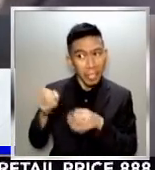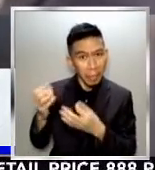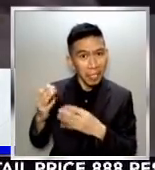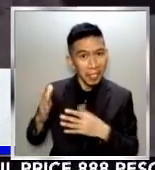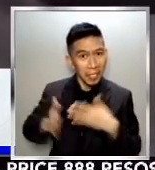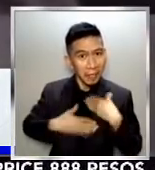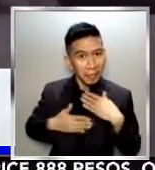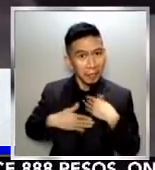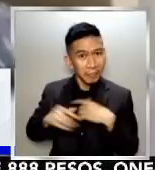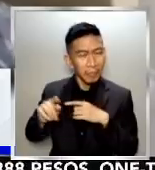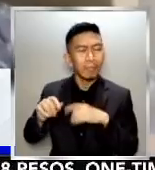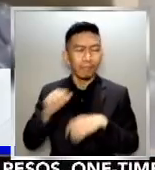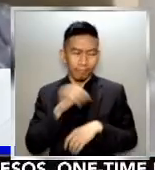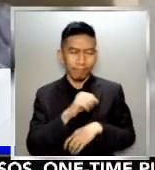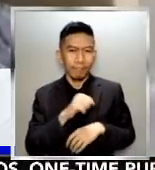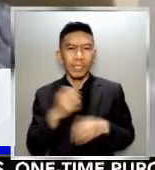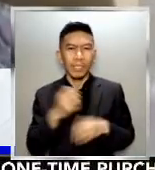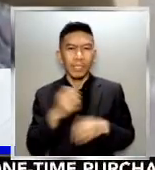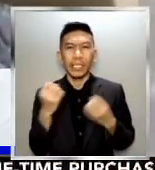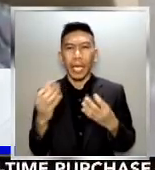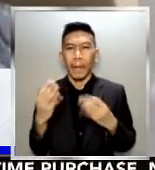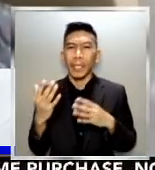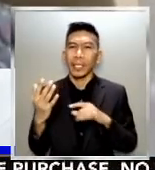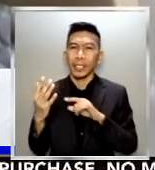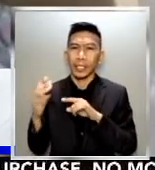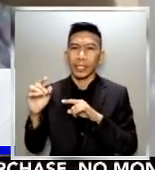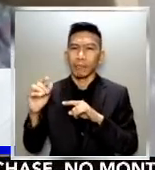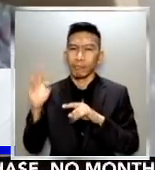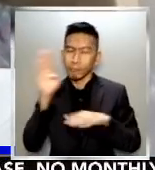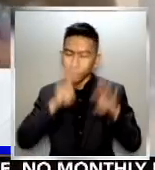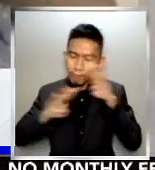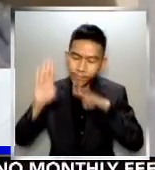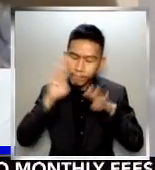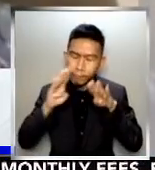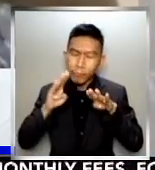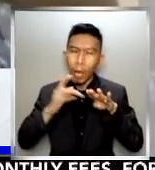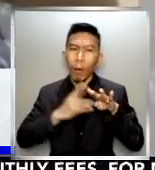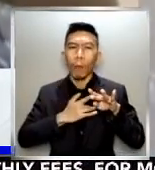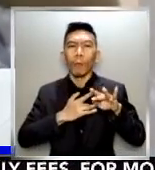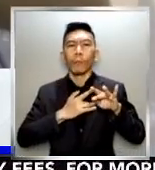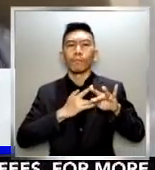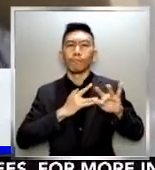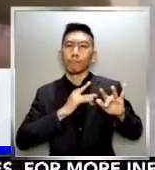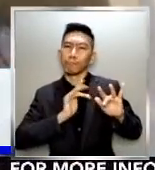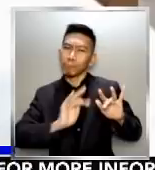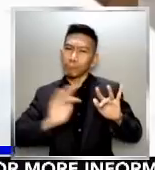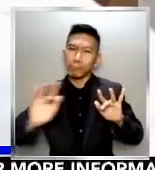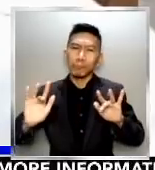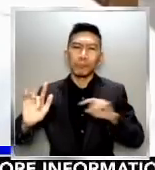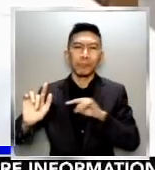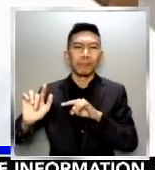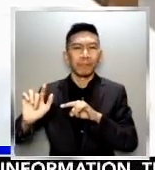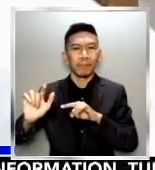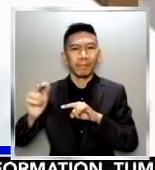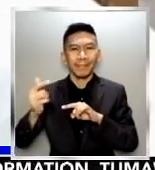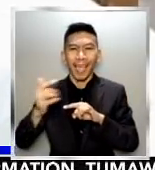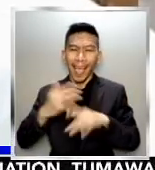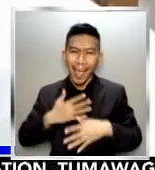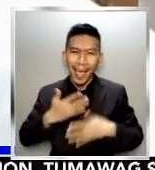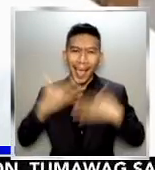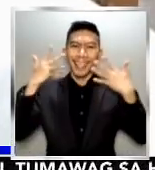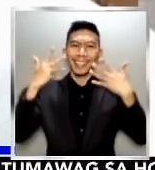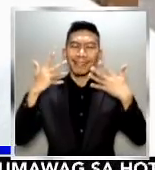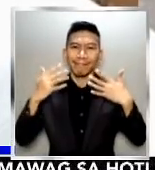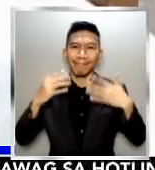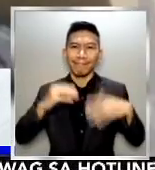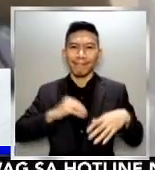momoblema, natatouch yes. Yung heart nila, na opo. Mapangiti mo sila, na opo. I mean, hindi mo alam mga pinagdadaanan ng